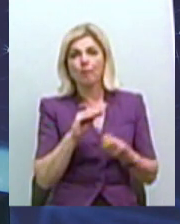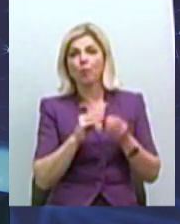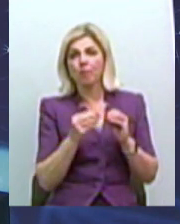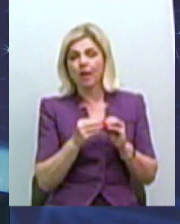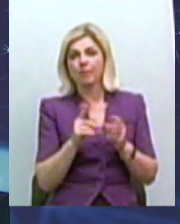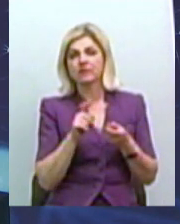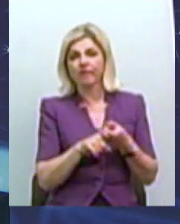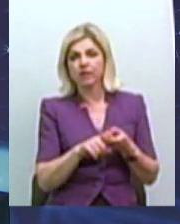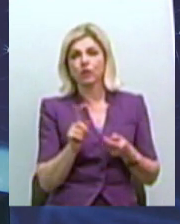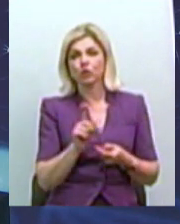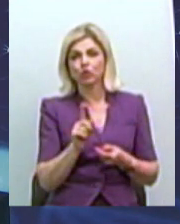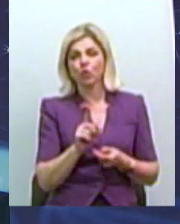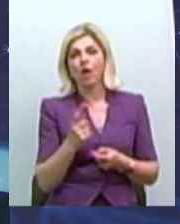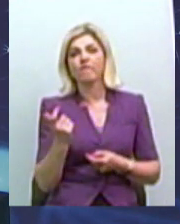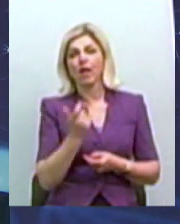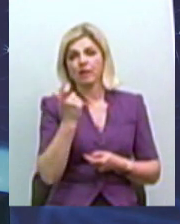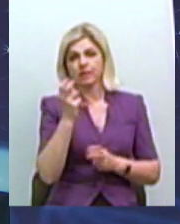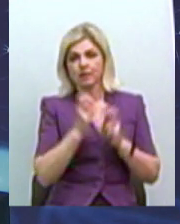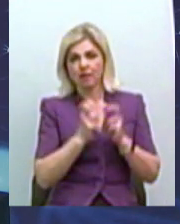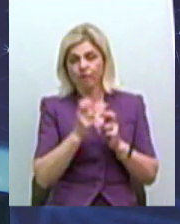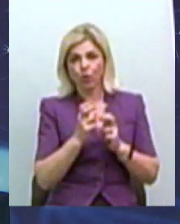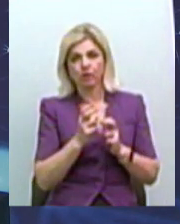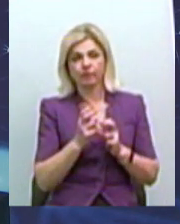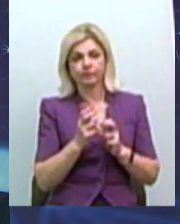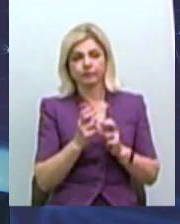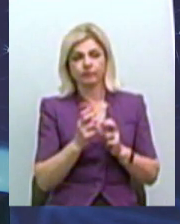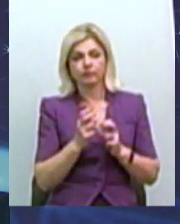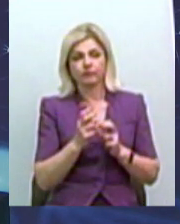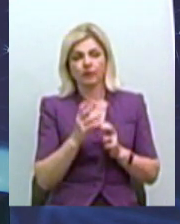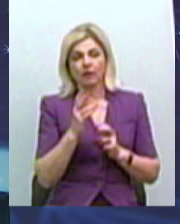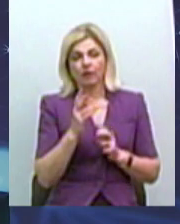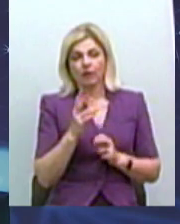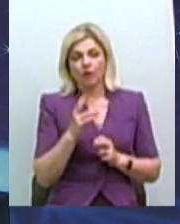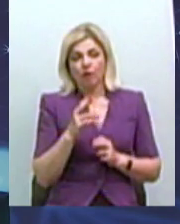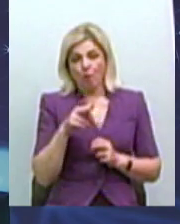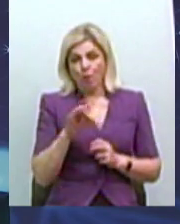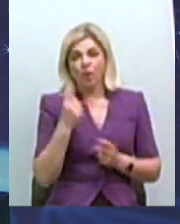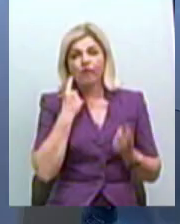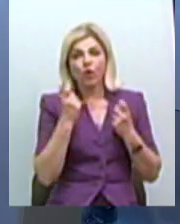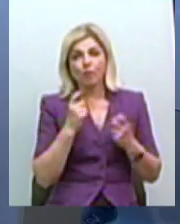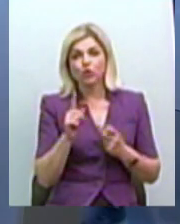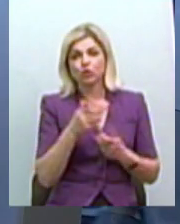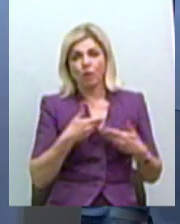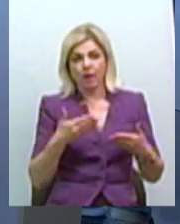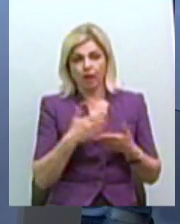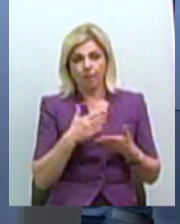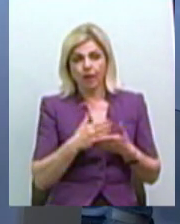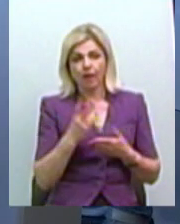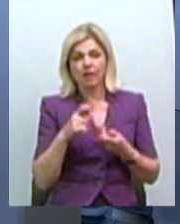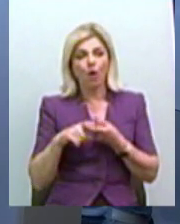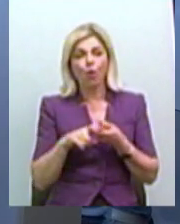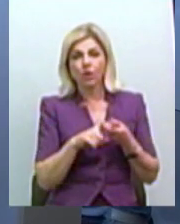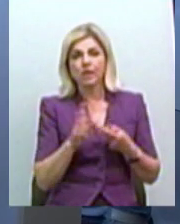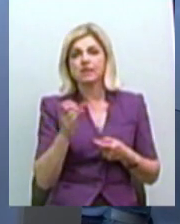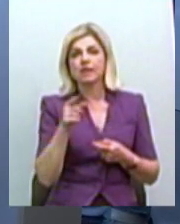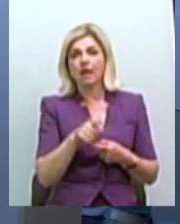что владельцы завода не идут, ну, по тем данным, которые мы имеем, не идут на контакты с теми